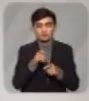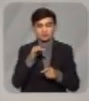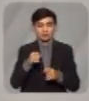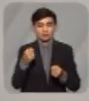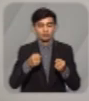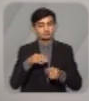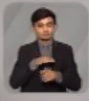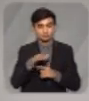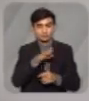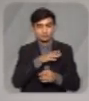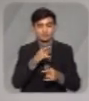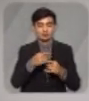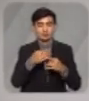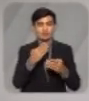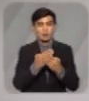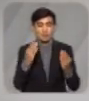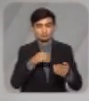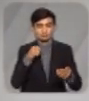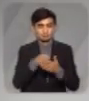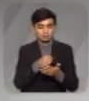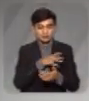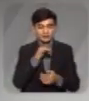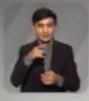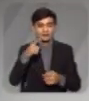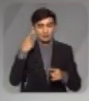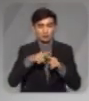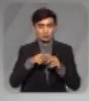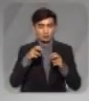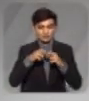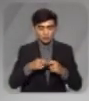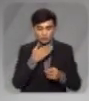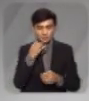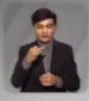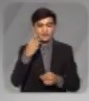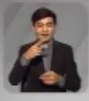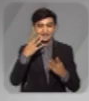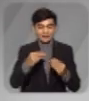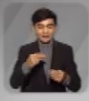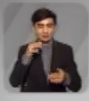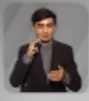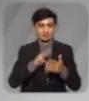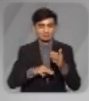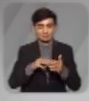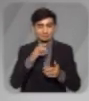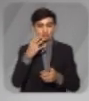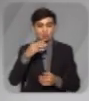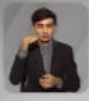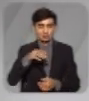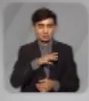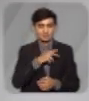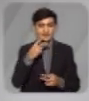снес ограждение на машине, не прошедшей техосмотр. Его арестовали на 20 суток и оштрафовали на 40 000 тенге.